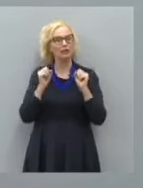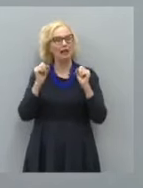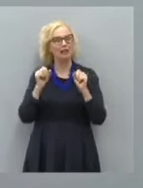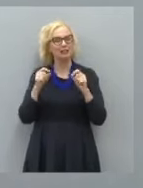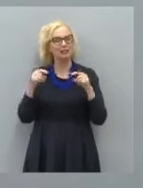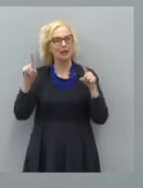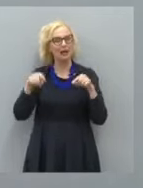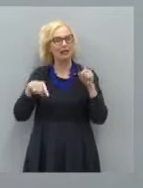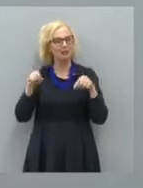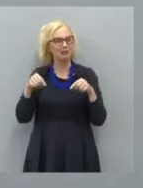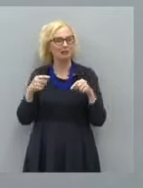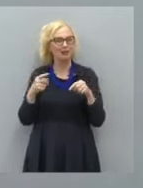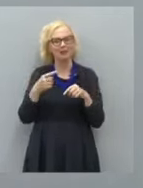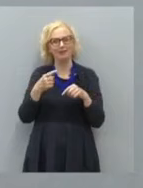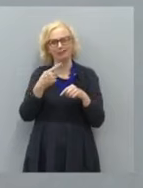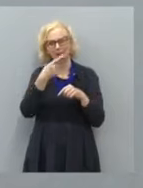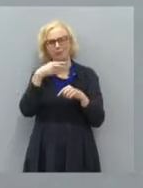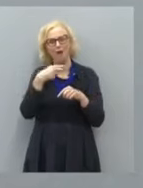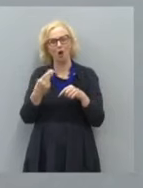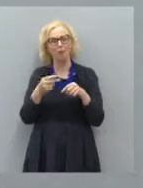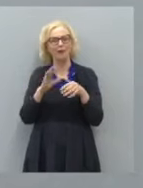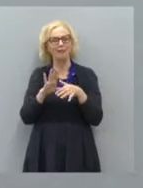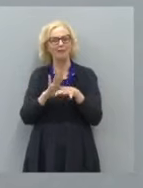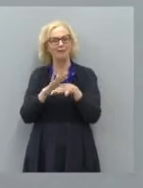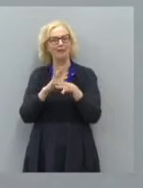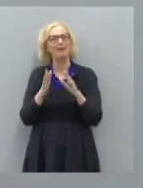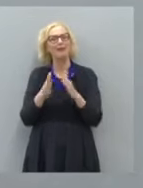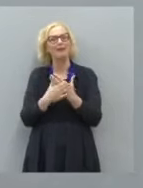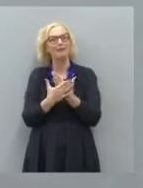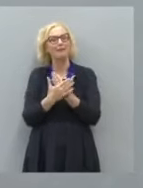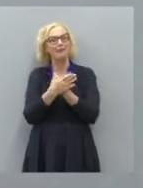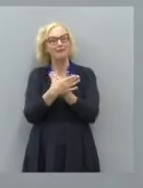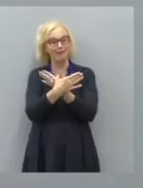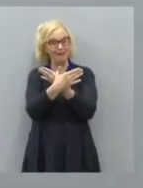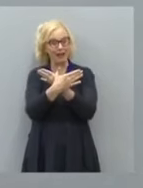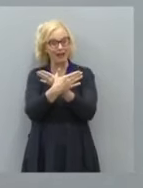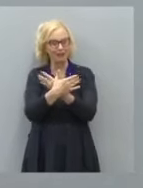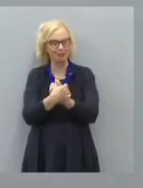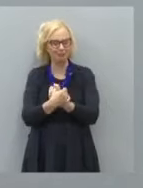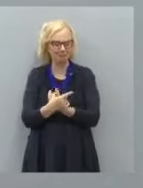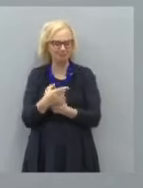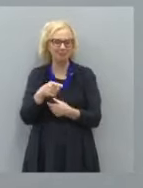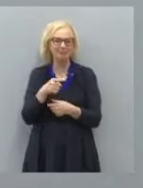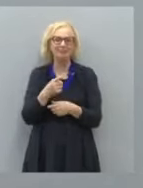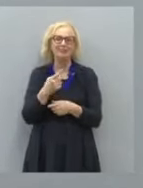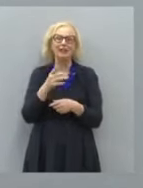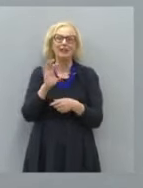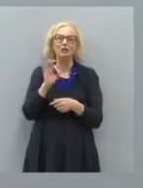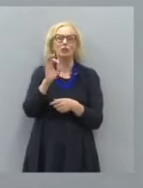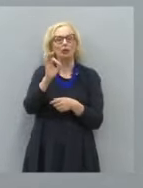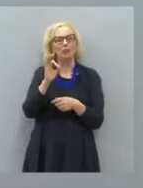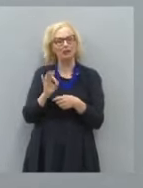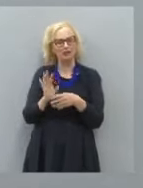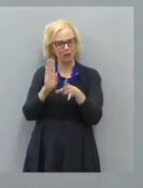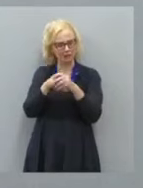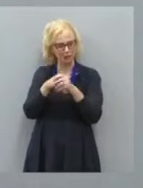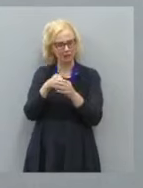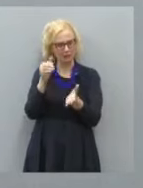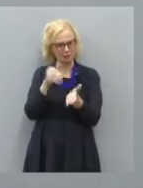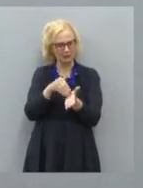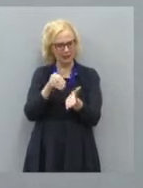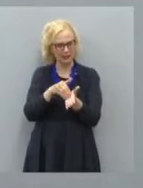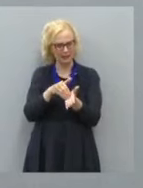cosiddette farfalle in questo caso e negli eventi indoor 50 per cento anche qua di presenza